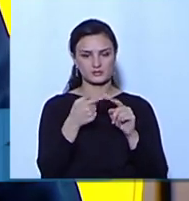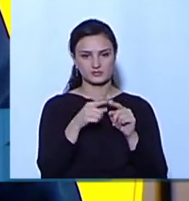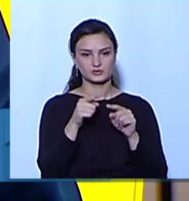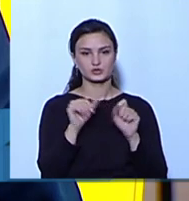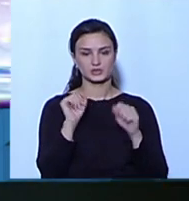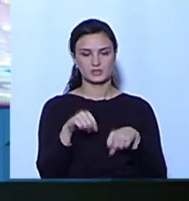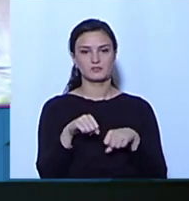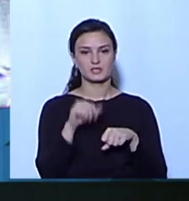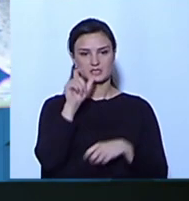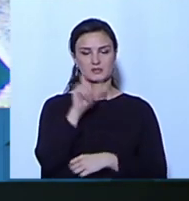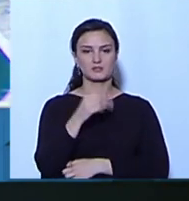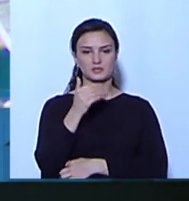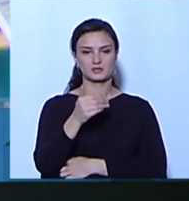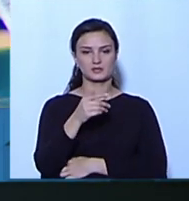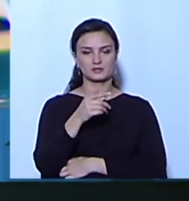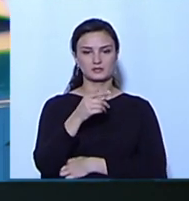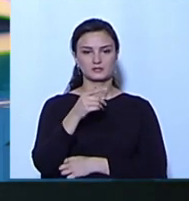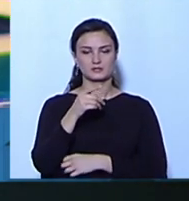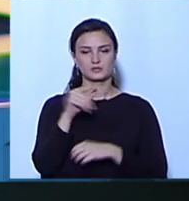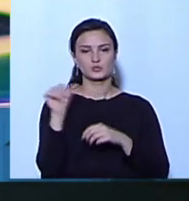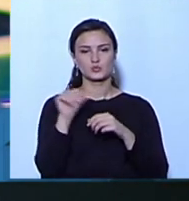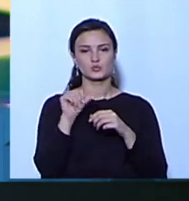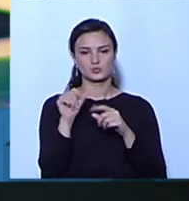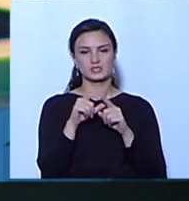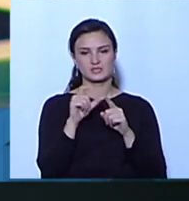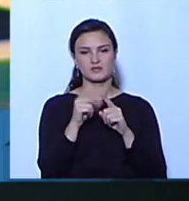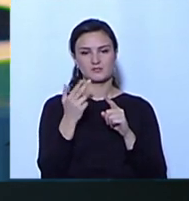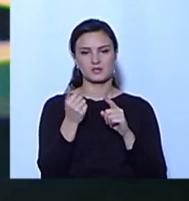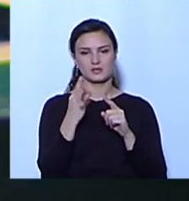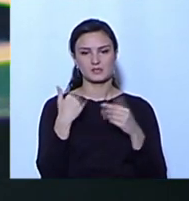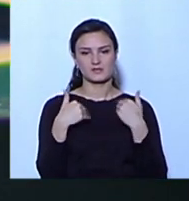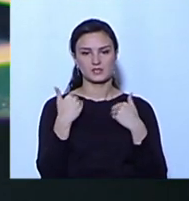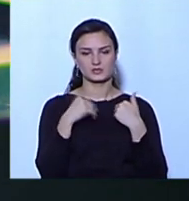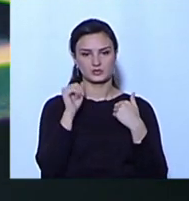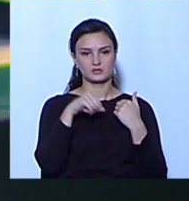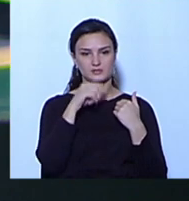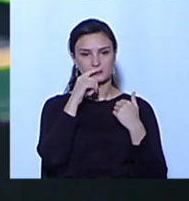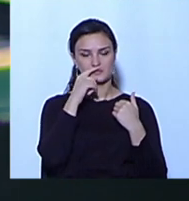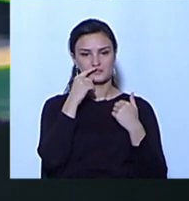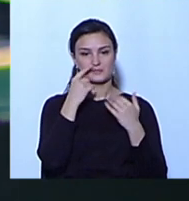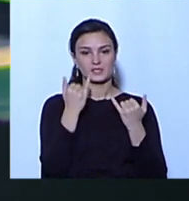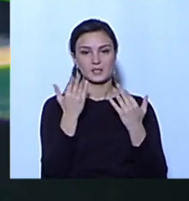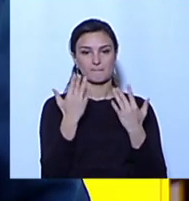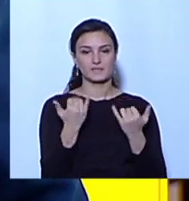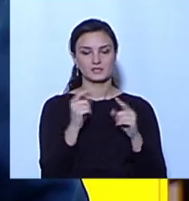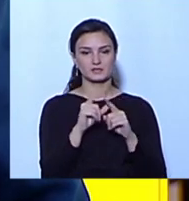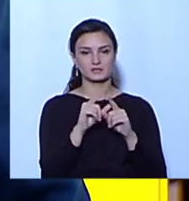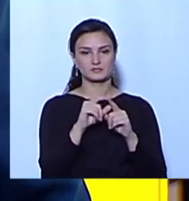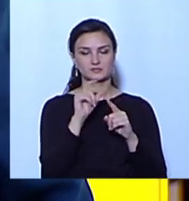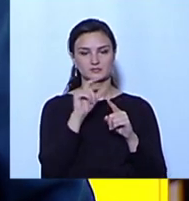რომლებმაც შესაძლებელია ადამიანი მიიყვანონ ცუდი სიტყვარი, მაგრამ ინვალიდებამდე, ანუ თანამედროვე